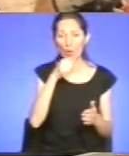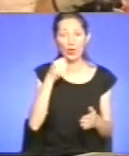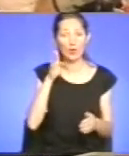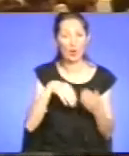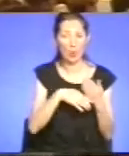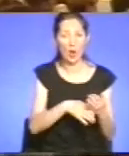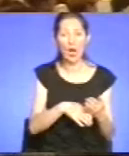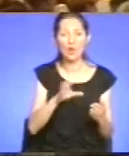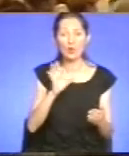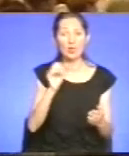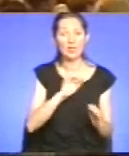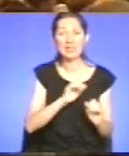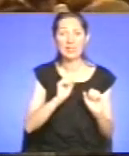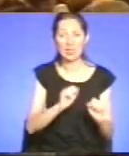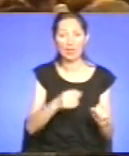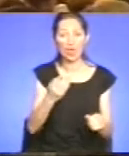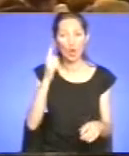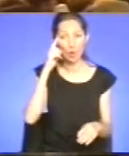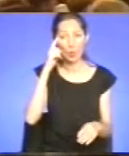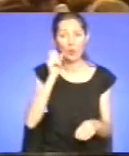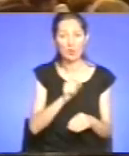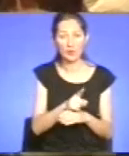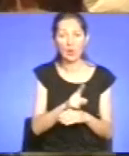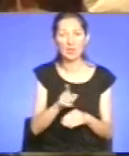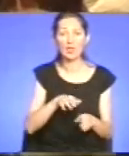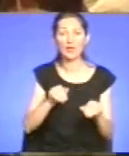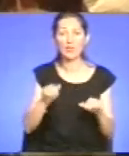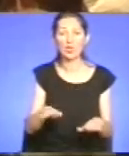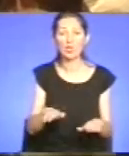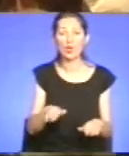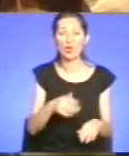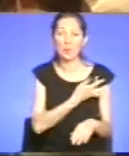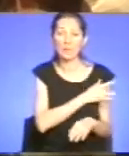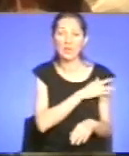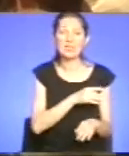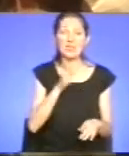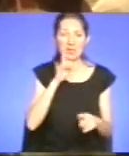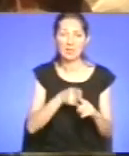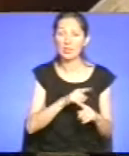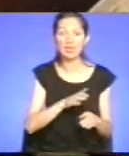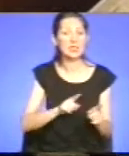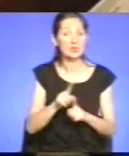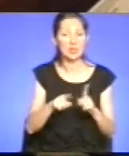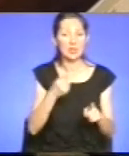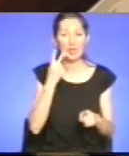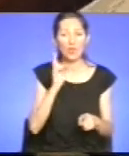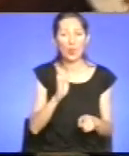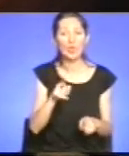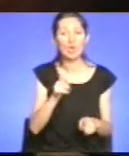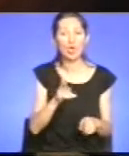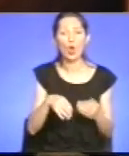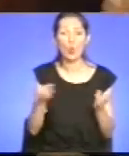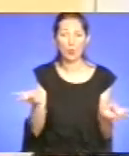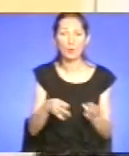її думку, завдання, які вирішують патронажні сестри, не змінилися. Завжди були ті, хто потребував допомоги, і ті, хто готовий був